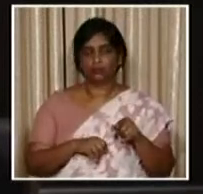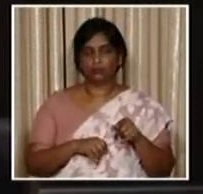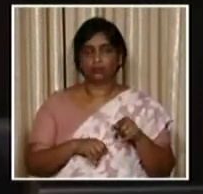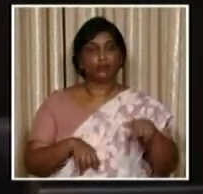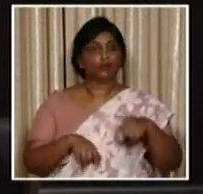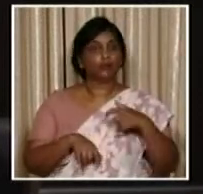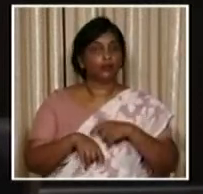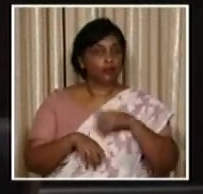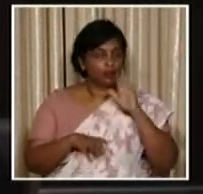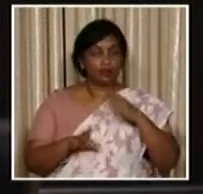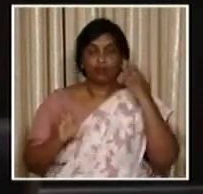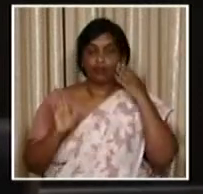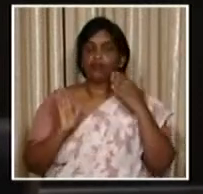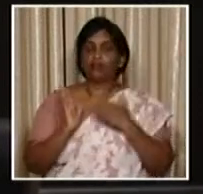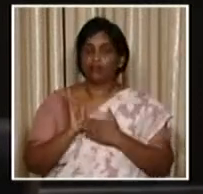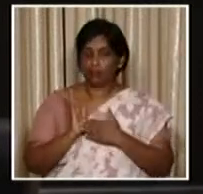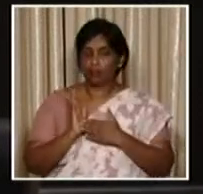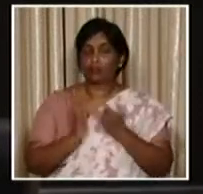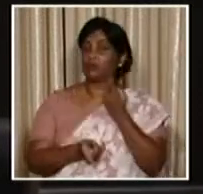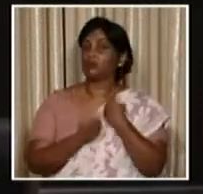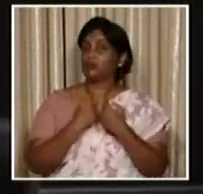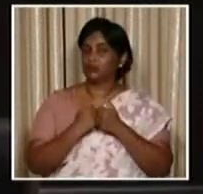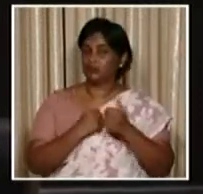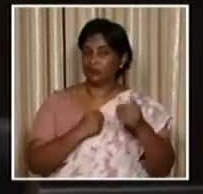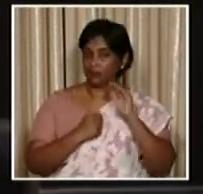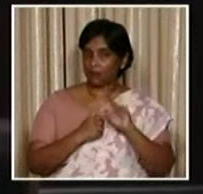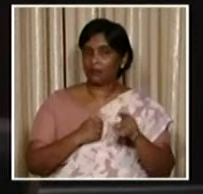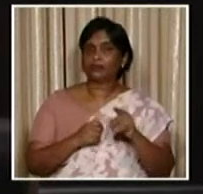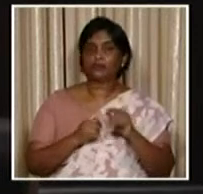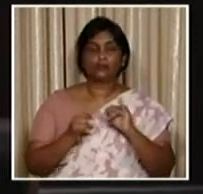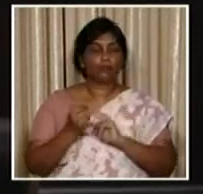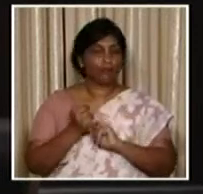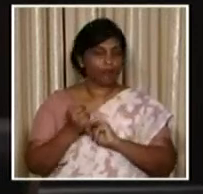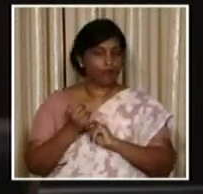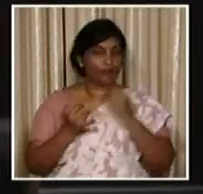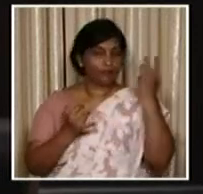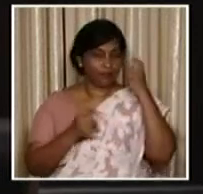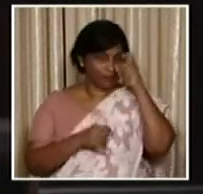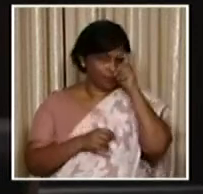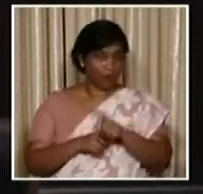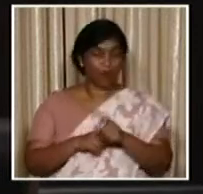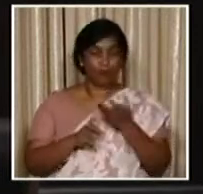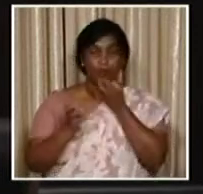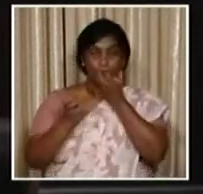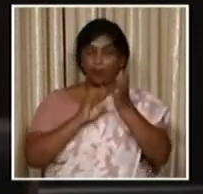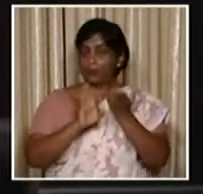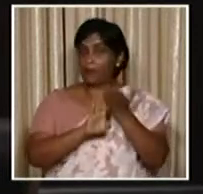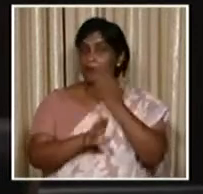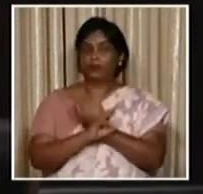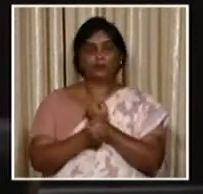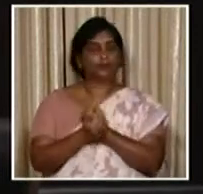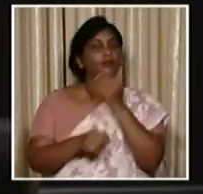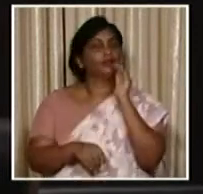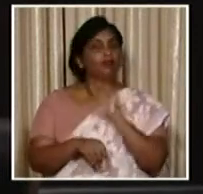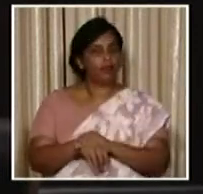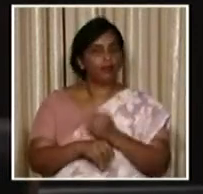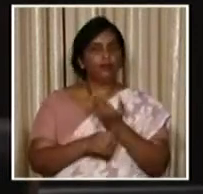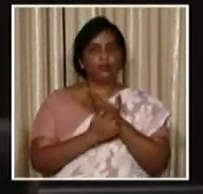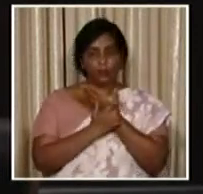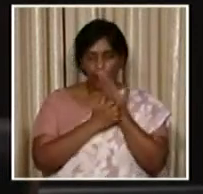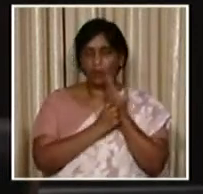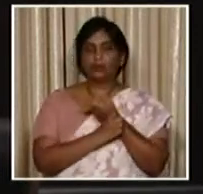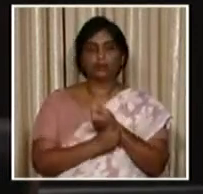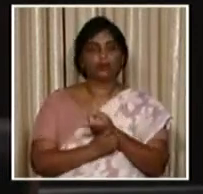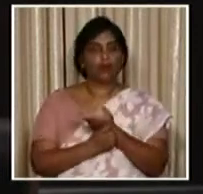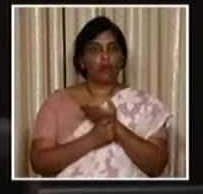මේ අවස්ථාවන් පිළිබඳව විමර්ශන සිදු කළ සහරාන් ප්‍රහාරයට පෙර අත්අඩංගුවට ගැනීමේ හැකියාව